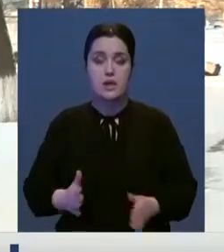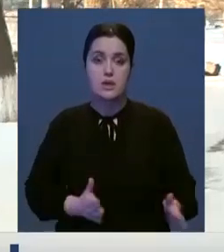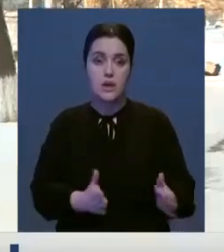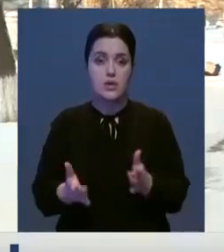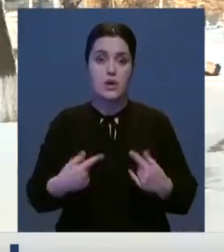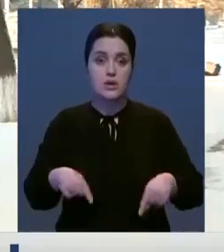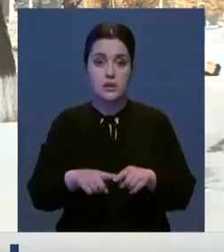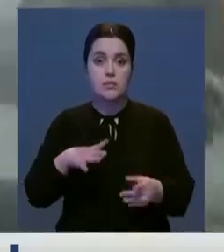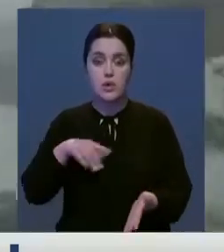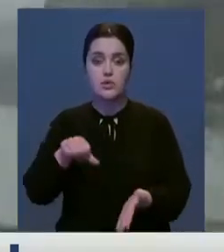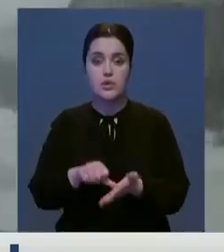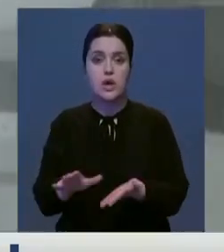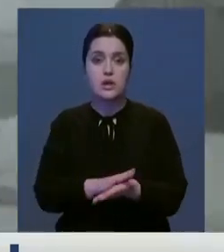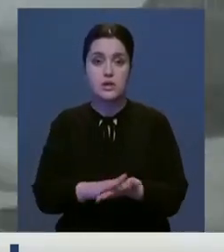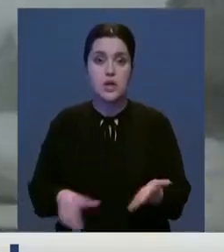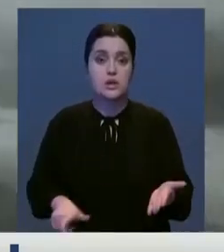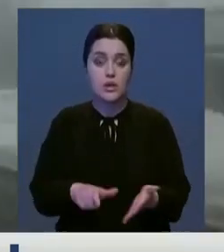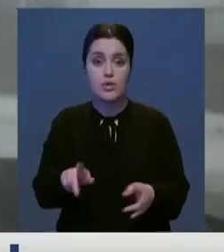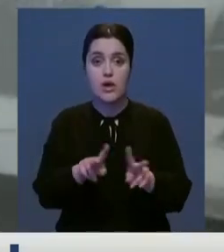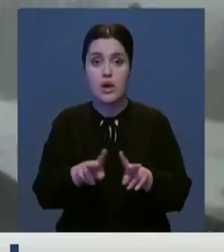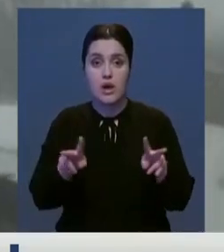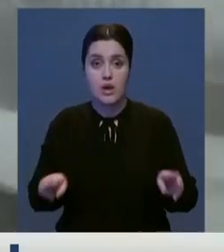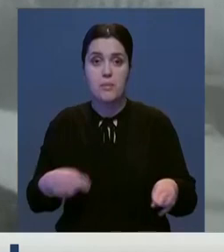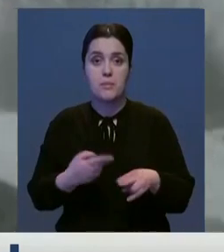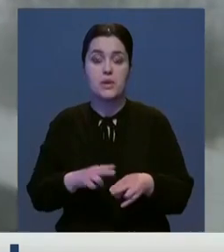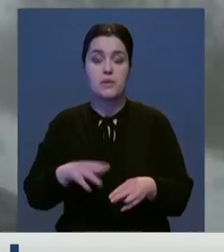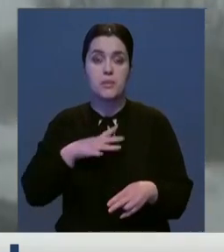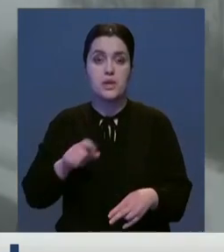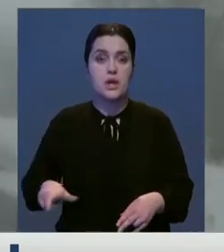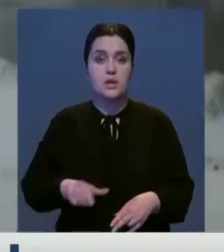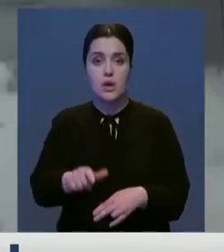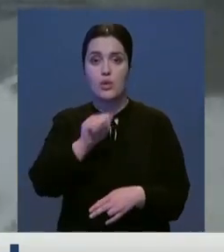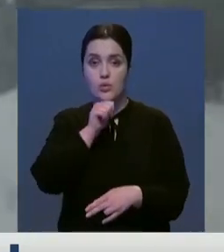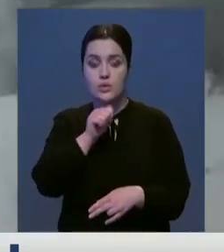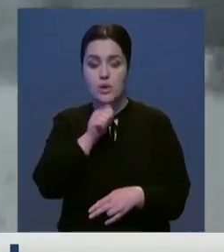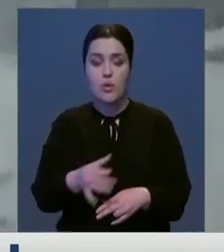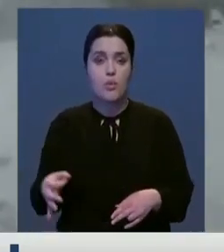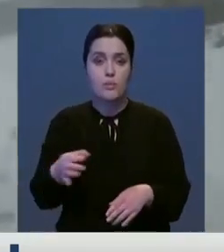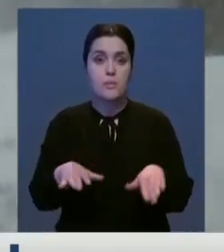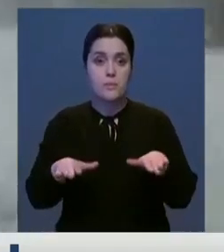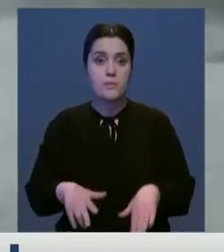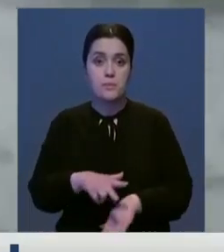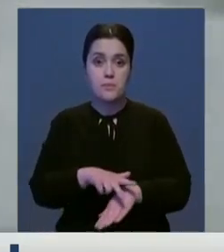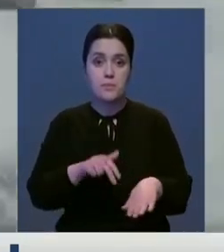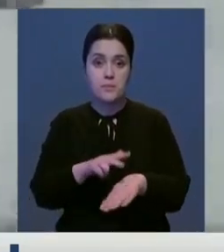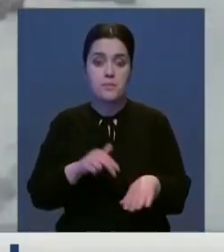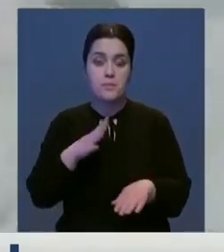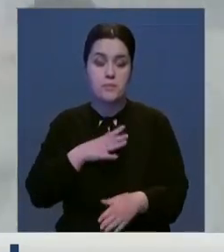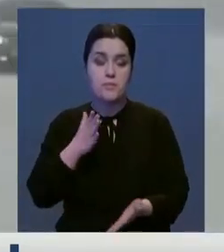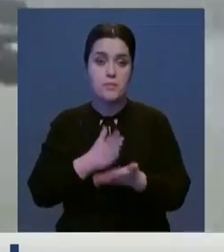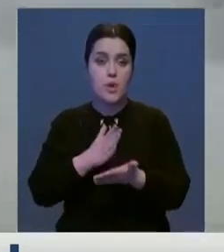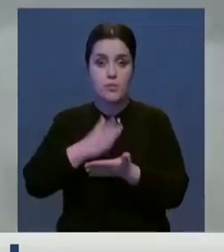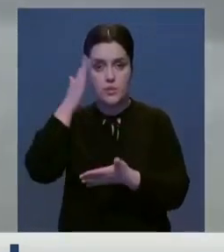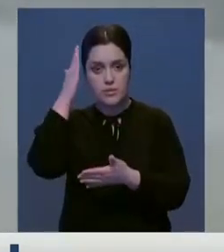участие в расчистке дорог. Аналогичная ситуация образовалась и на трассах Кустанайской области. Местным полицейским пришлось в прямом смысле